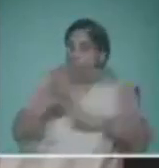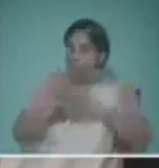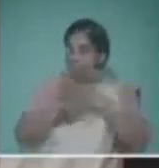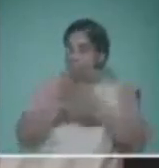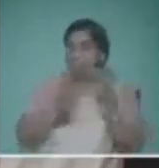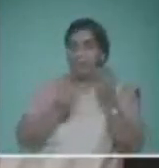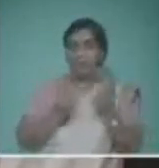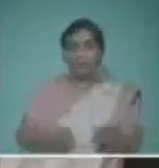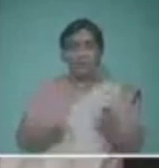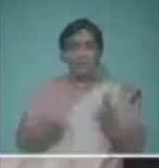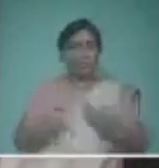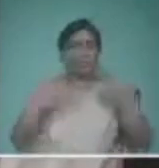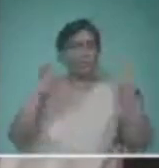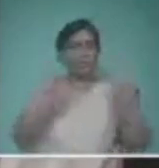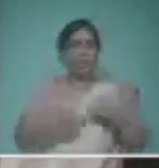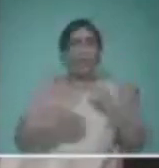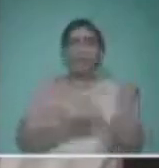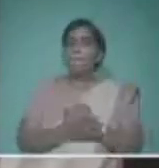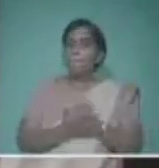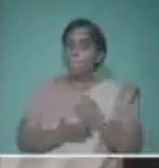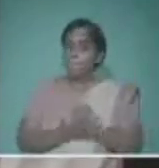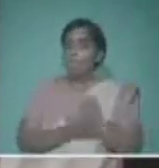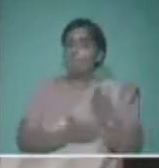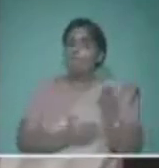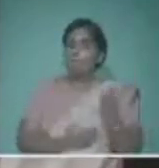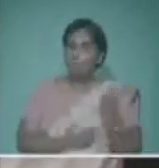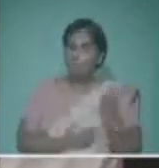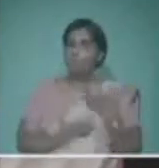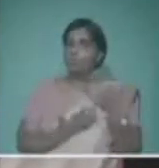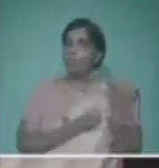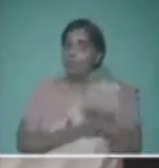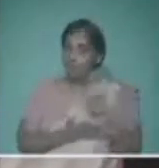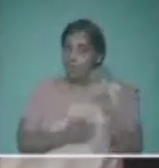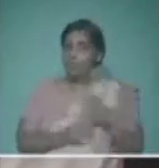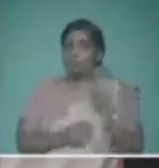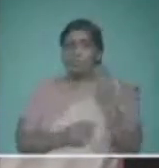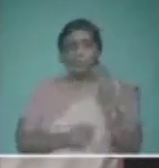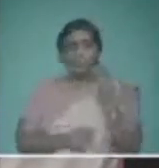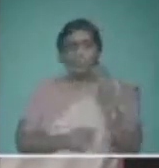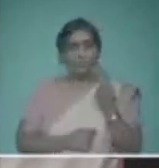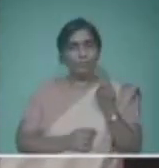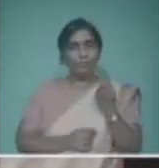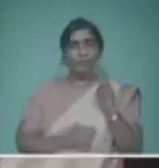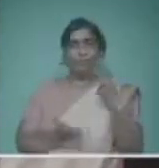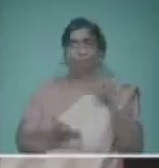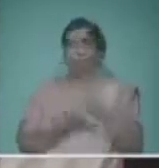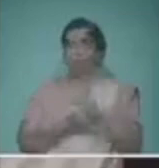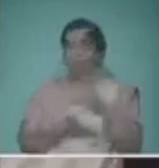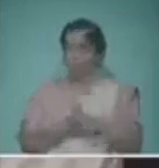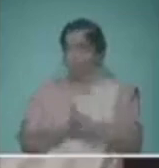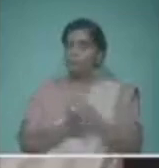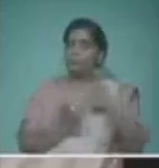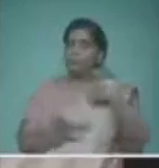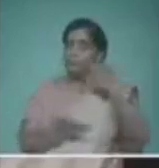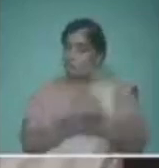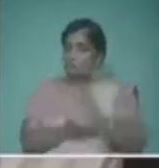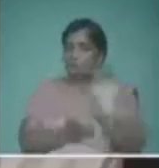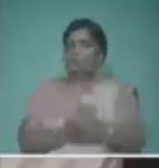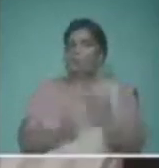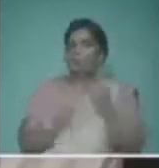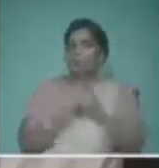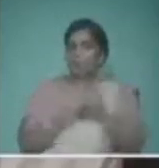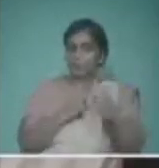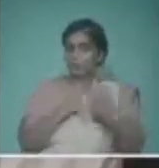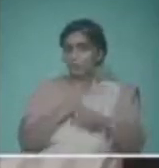හිඟය පියවීමට මහා බැංකුවේ මුදල් ලබා ගැනීම එනම් මුදල් මුද්‍රණය කිරීම වැළැක්වීමටත් රාමුවක්